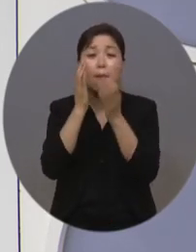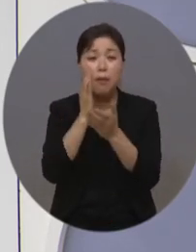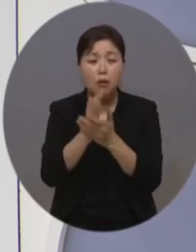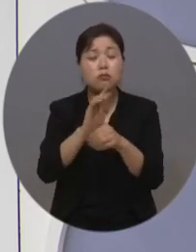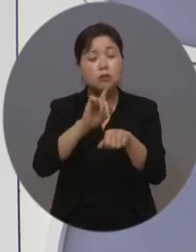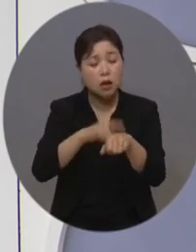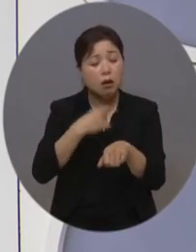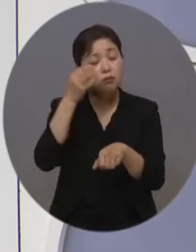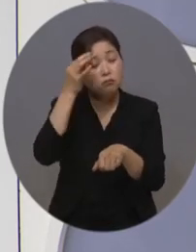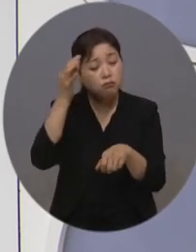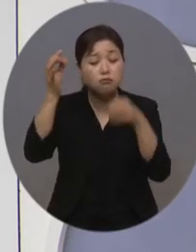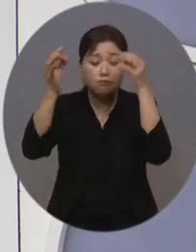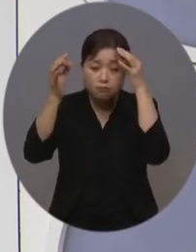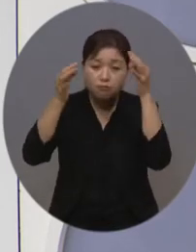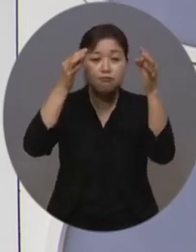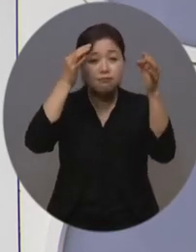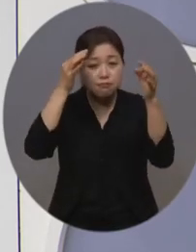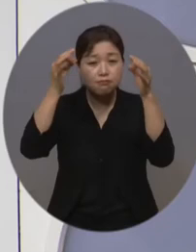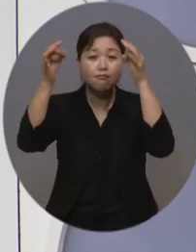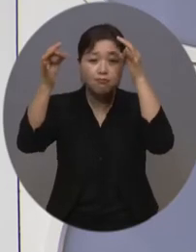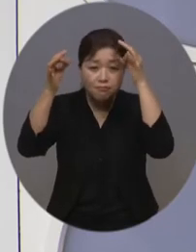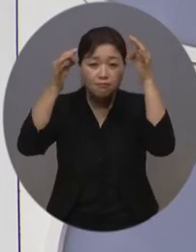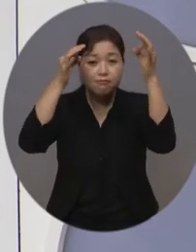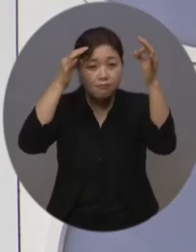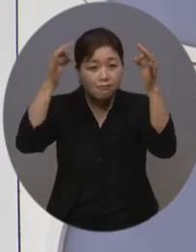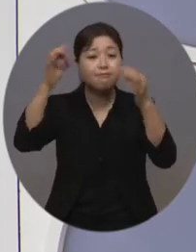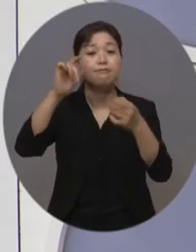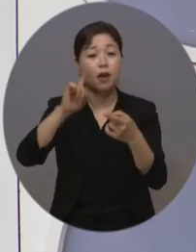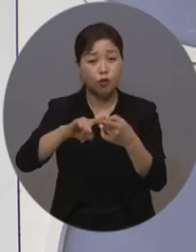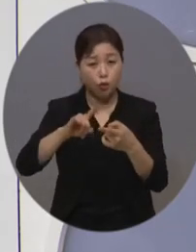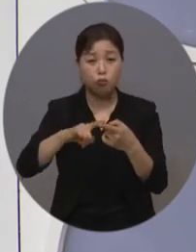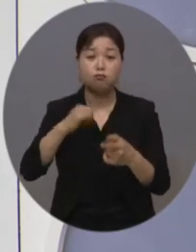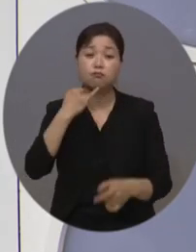그냥. 떠오르면 떠오르는 대로 안 떠오르면 안 떠오르는 대로